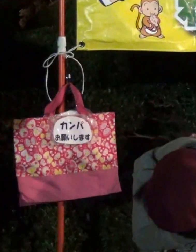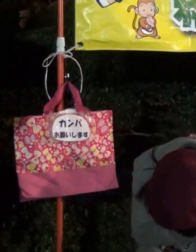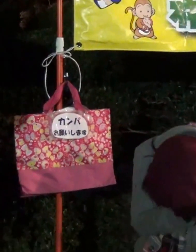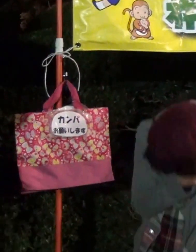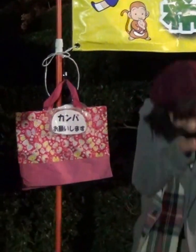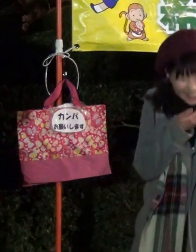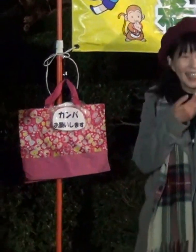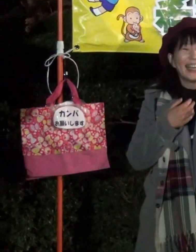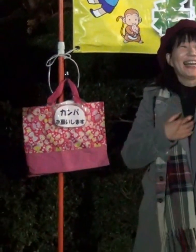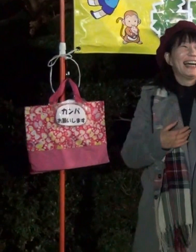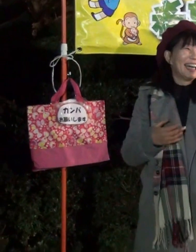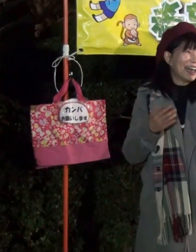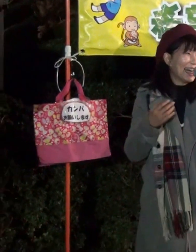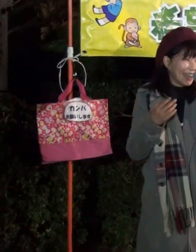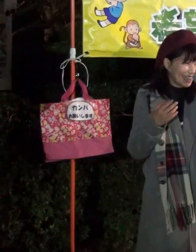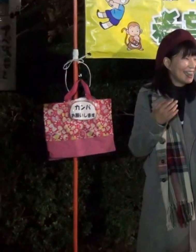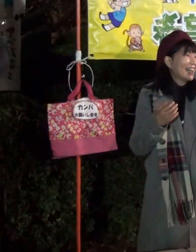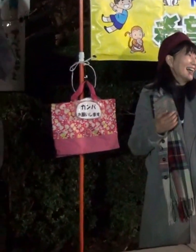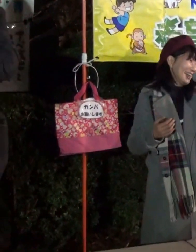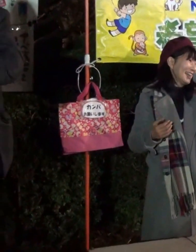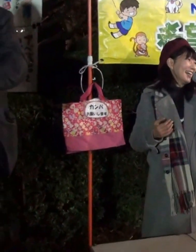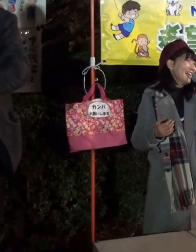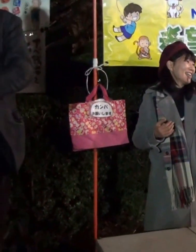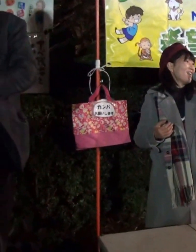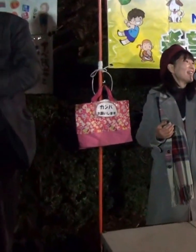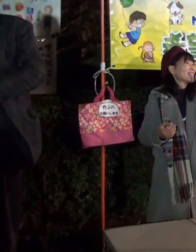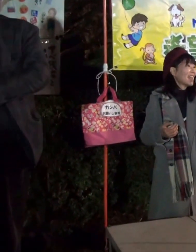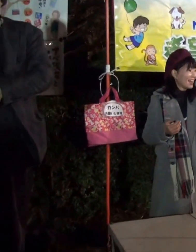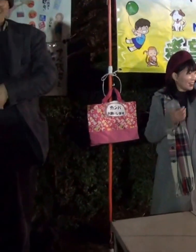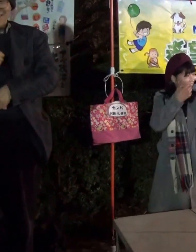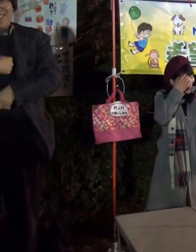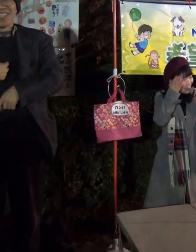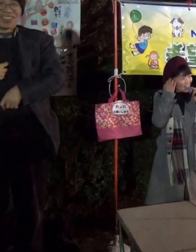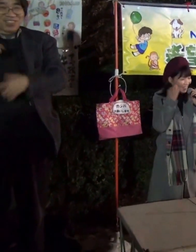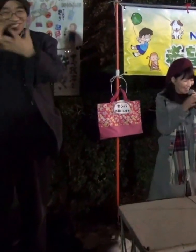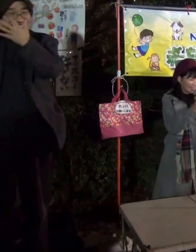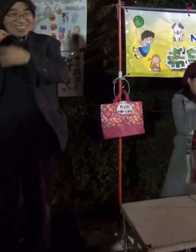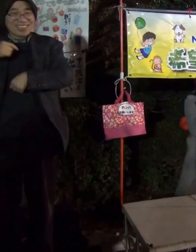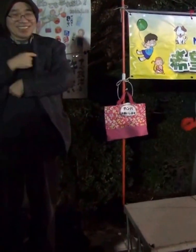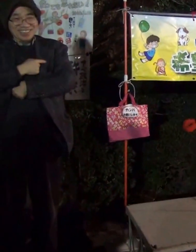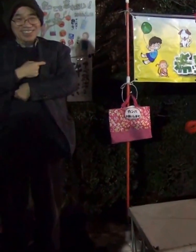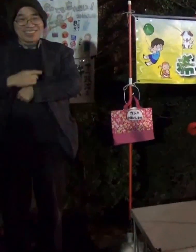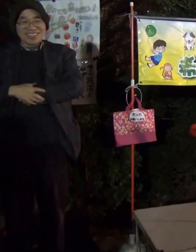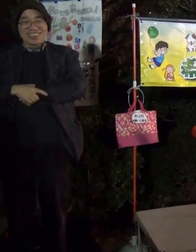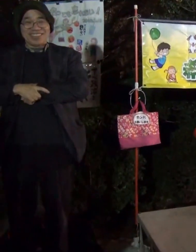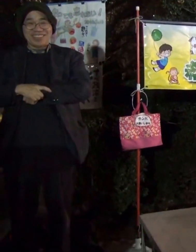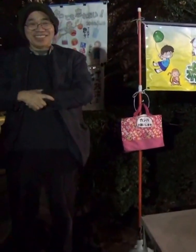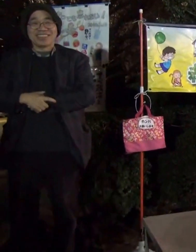ちょっとテンションおかしいでしょ今日。 山田さんお願いします。